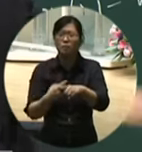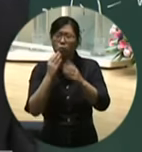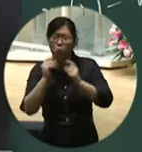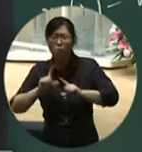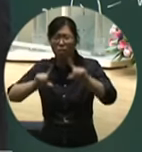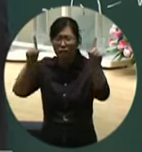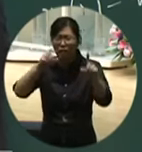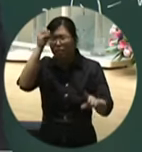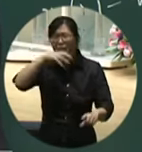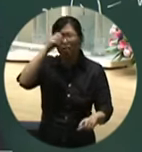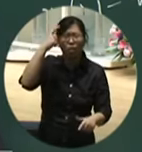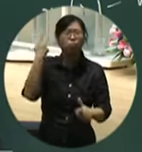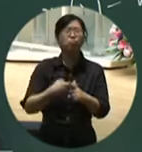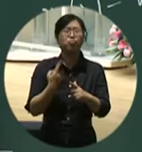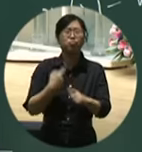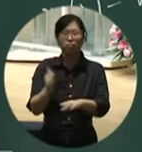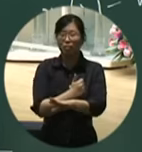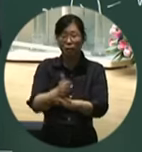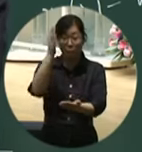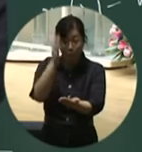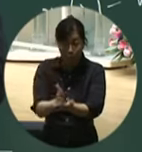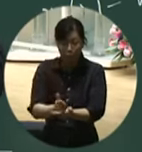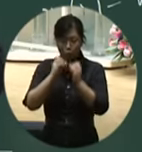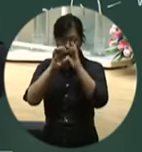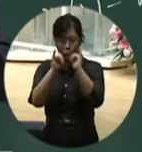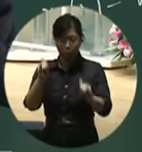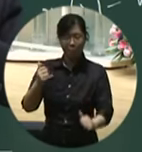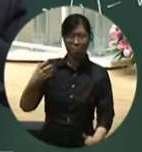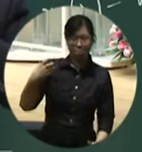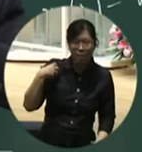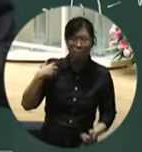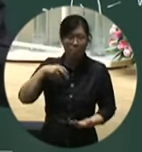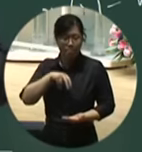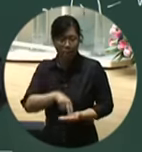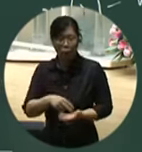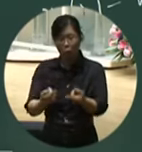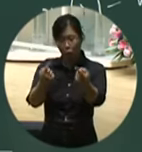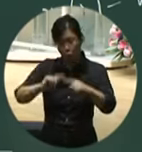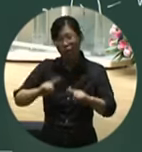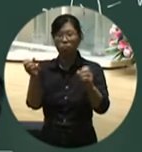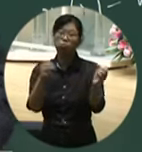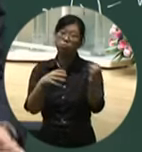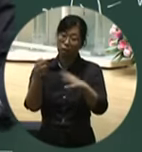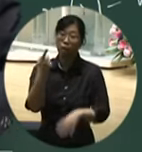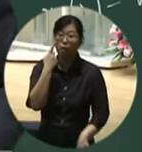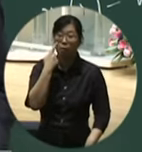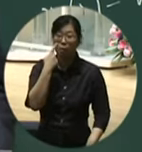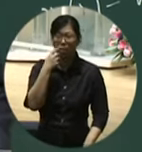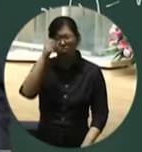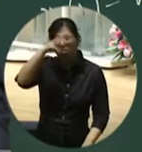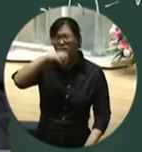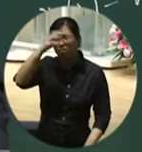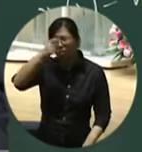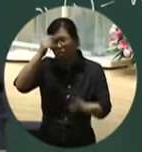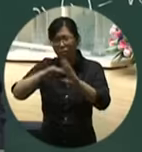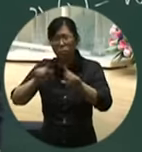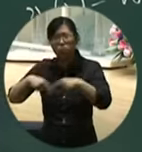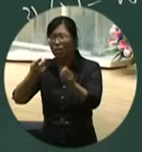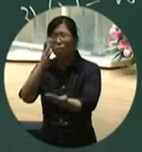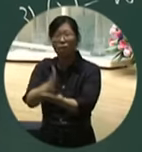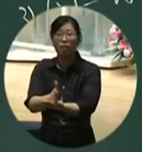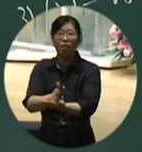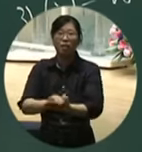나합의 시간표 일어나게 될 것이다. And that is when the time schedule of Rahab will take place in your life. 내일 그냥 교회 가면 안 돼요. But tomorrow, don't just mechanically go to